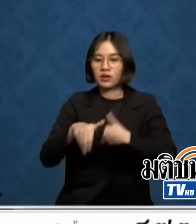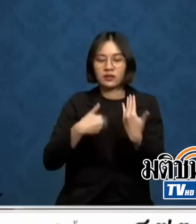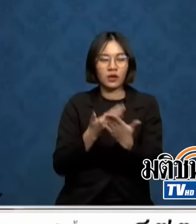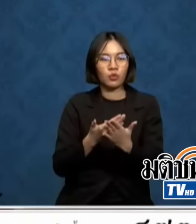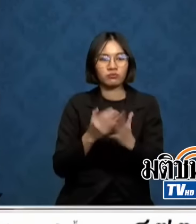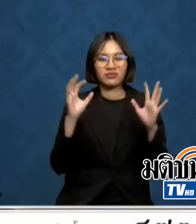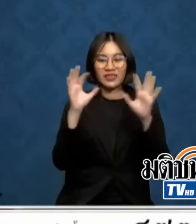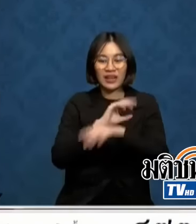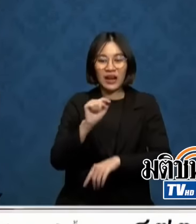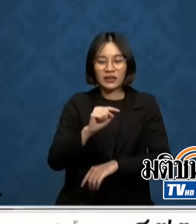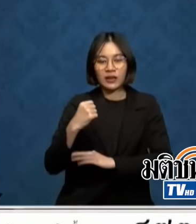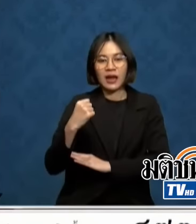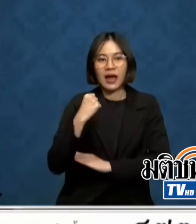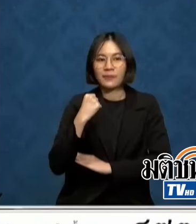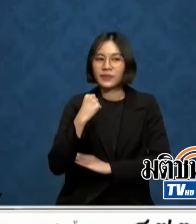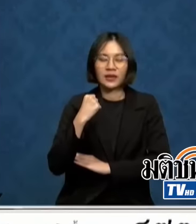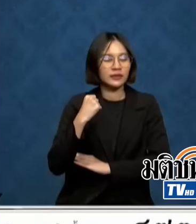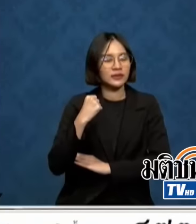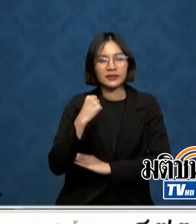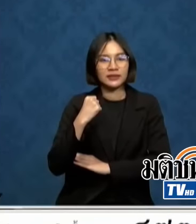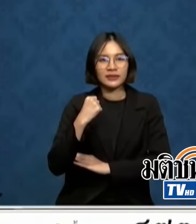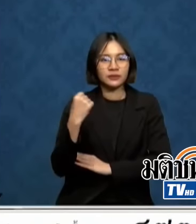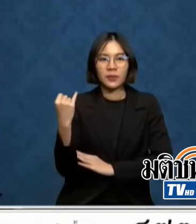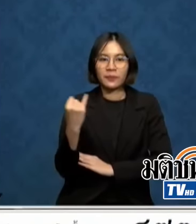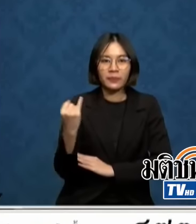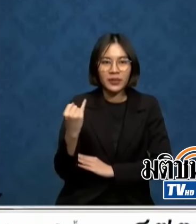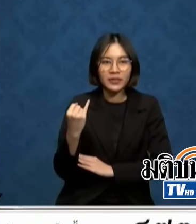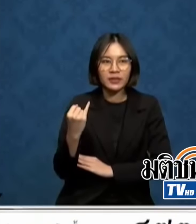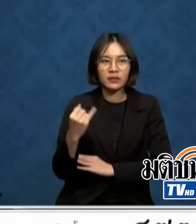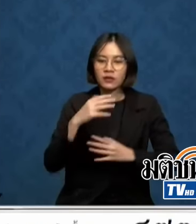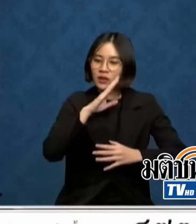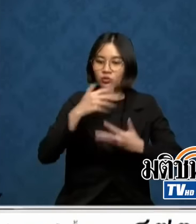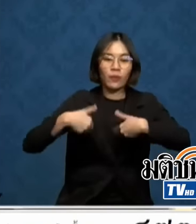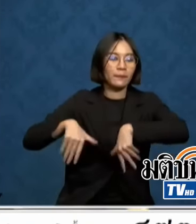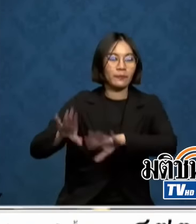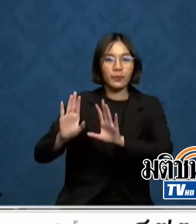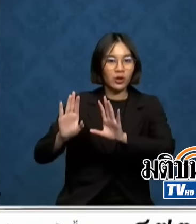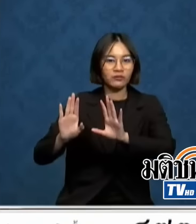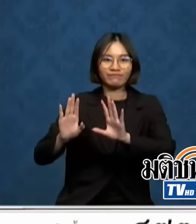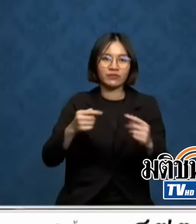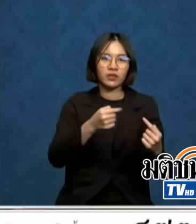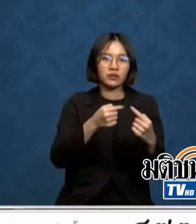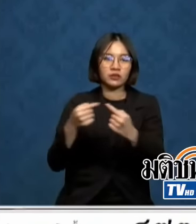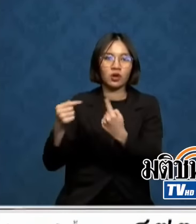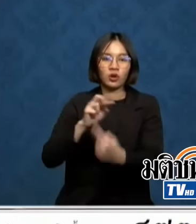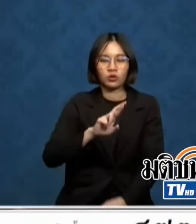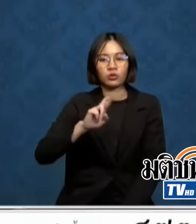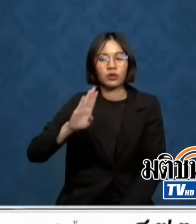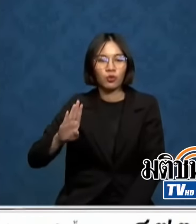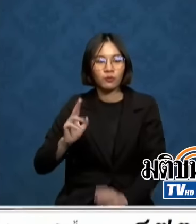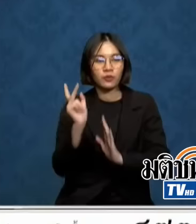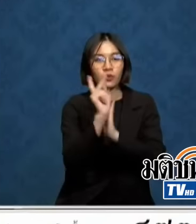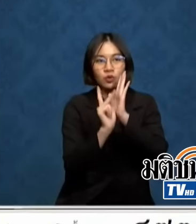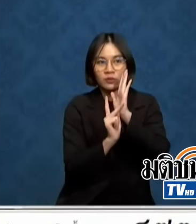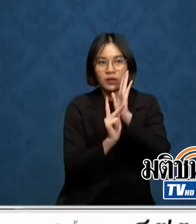เป็นเครื่องหมายของอำนาจอันแสนอุจาดที่เราจะปล่อยเอาไว้ต่อไปในระบบของ